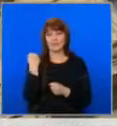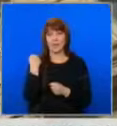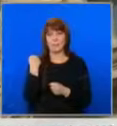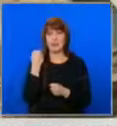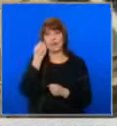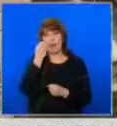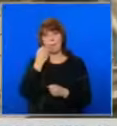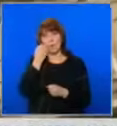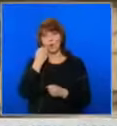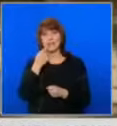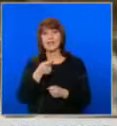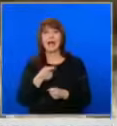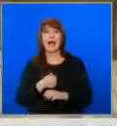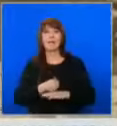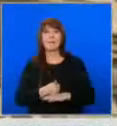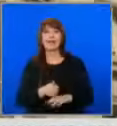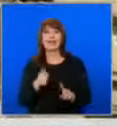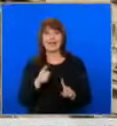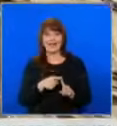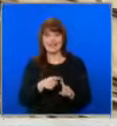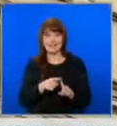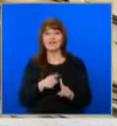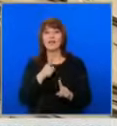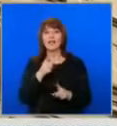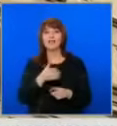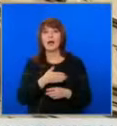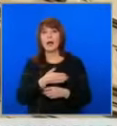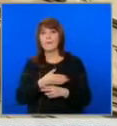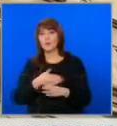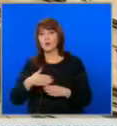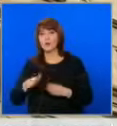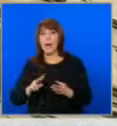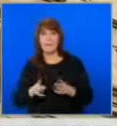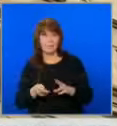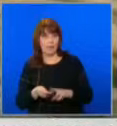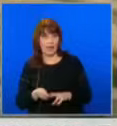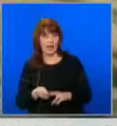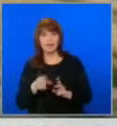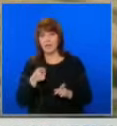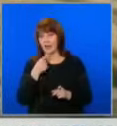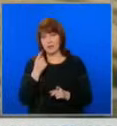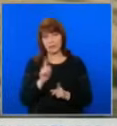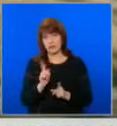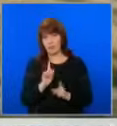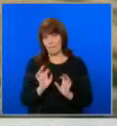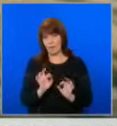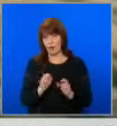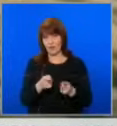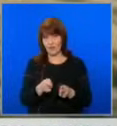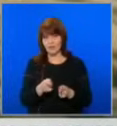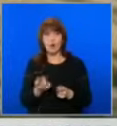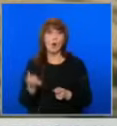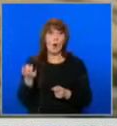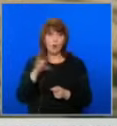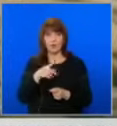в полза на кмета терезиен и групата на пп дб спаси софия в общинския съвет те отрекоха да има такова нещо и отново